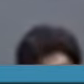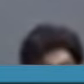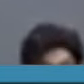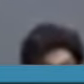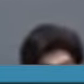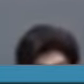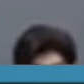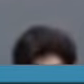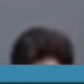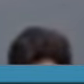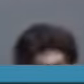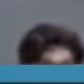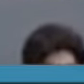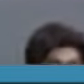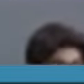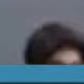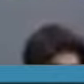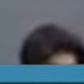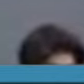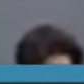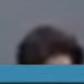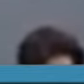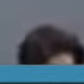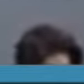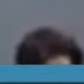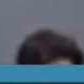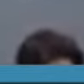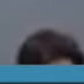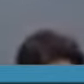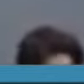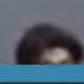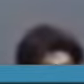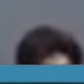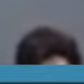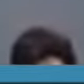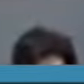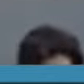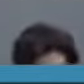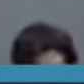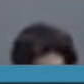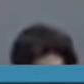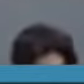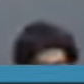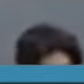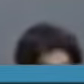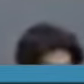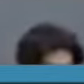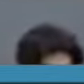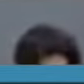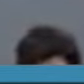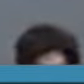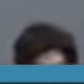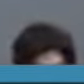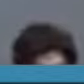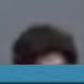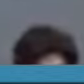งการแก้มลิงหนองเบนทั้งนี้จังหวัด101ยังได้เสนอเพื่อขอรับการสนับสนุนงบประมาณจากรัฐบาลจำนวน2โครงการคือโครงการแก้มลิงกุดเ